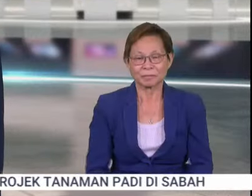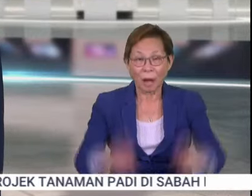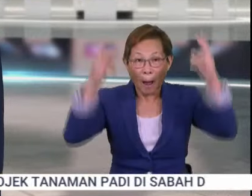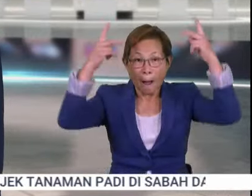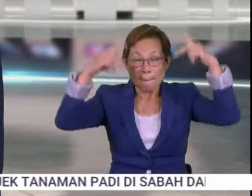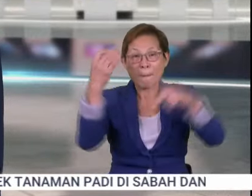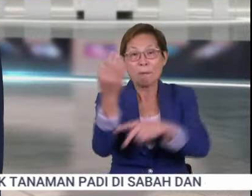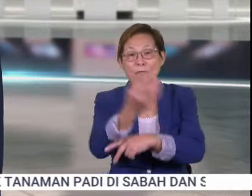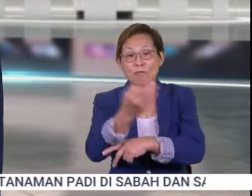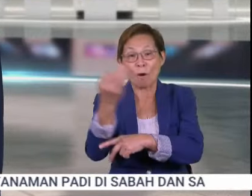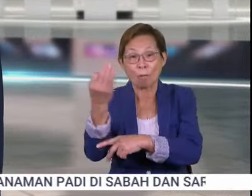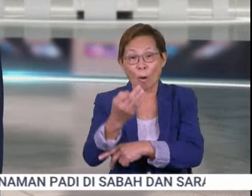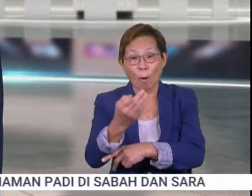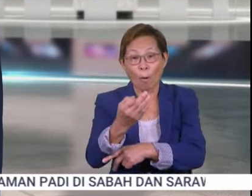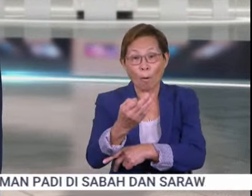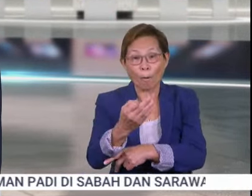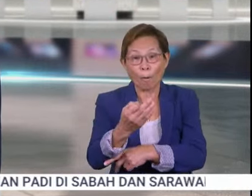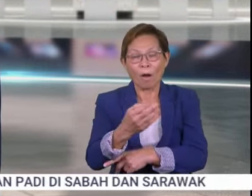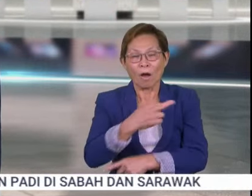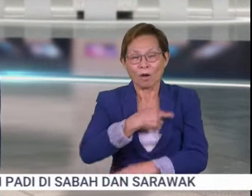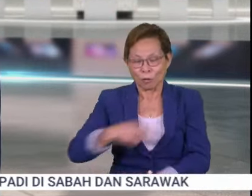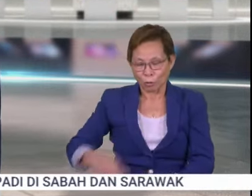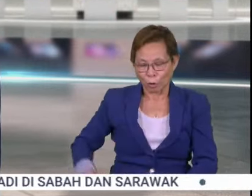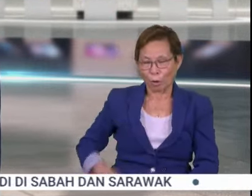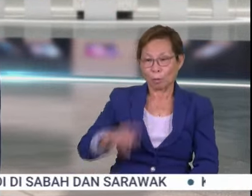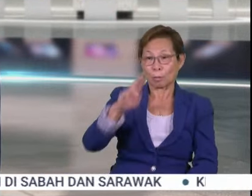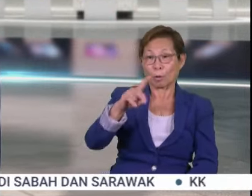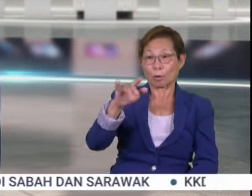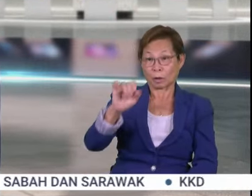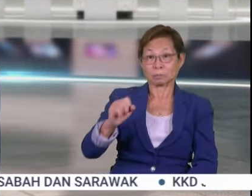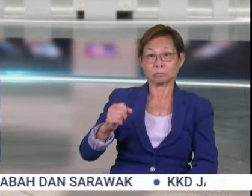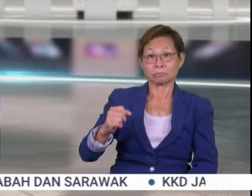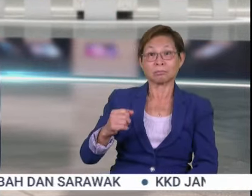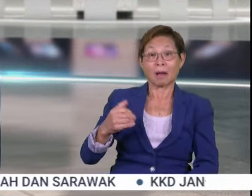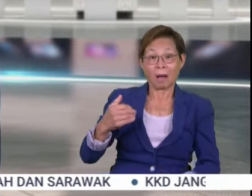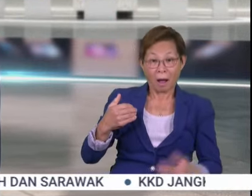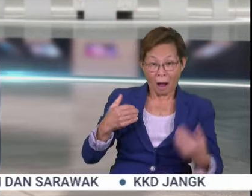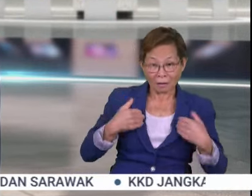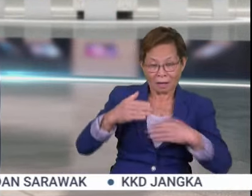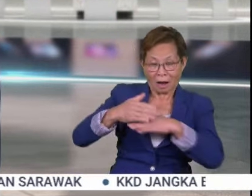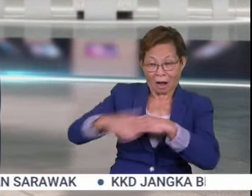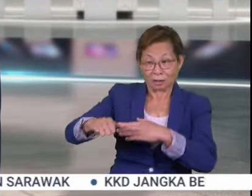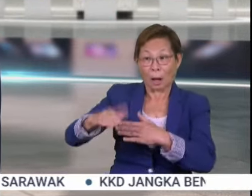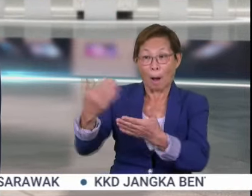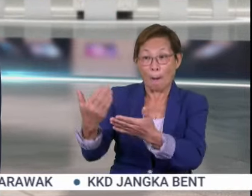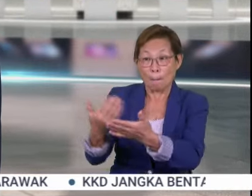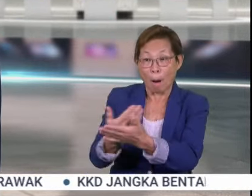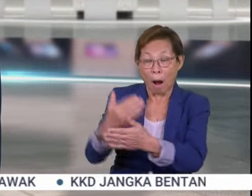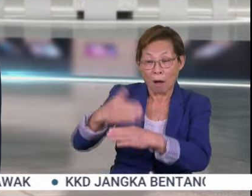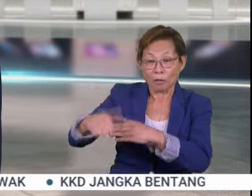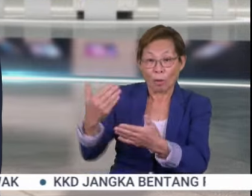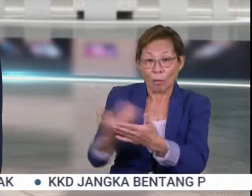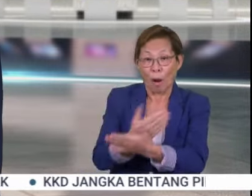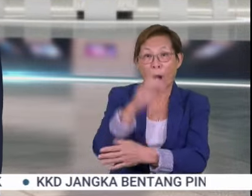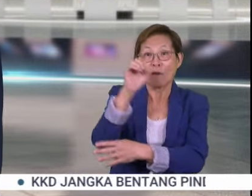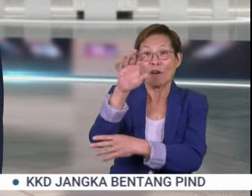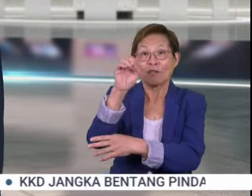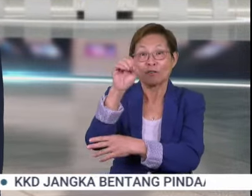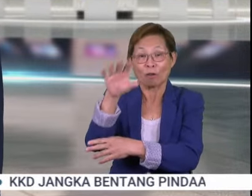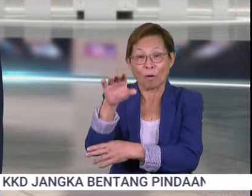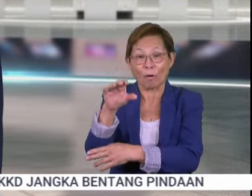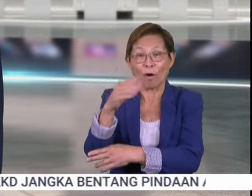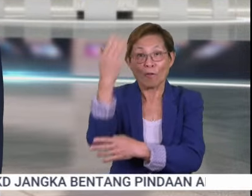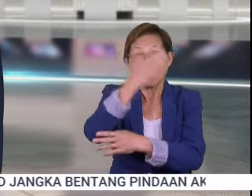Pengarah filem Pagari Bulan, Raja Mukris, tidak melepaskan peluang menghantar naskah terbaharu pada Festival Filem